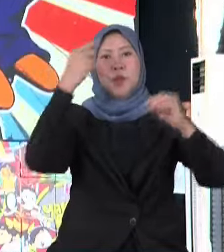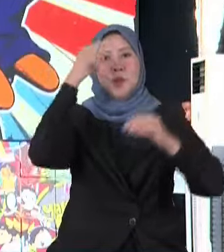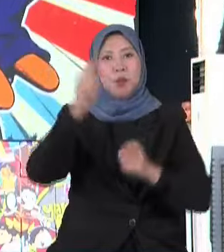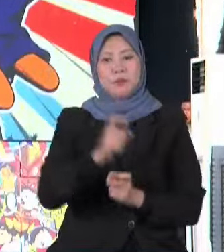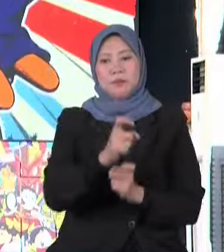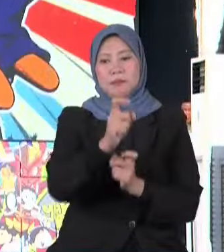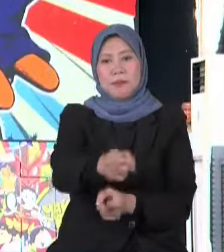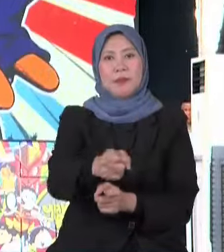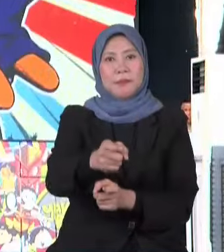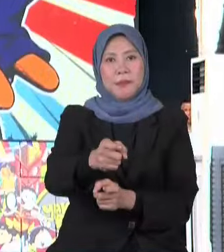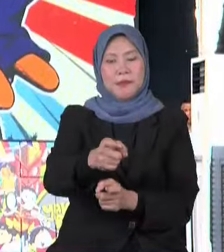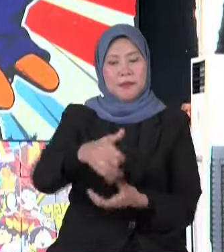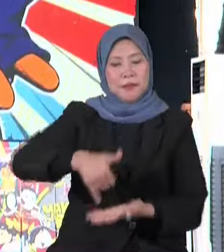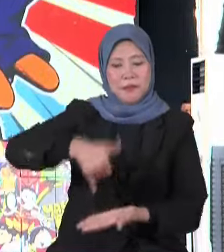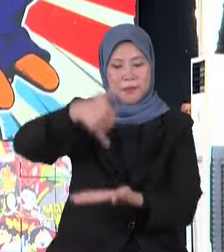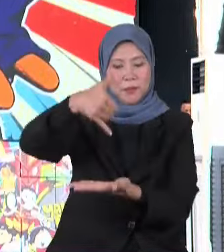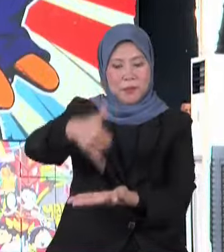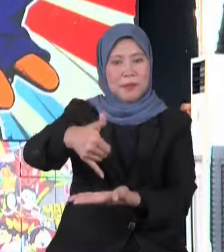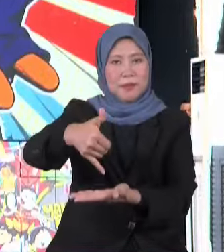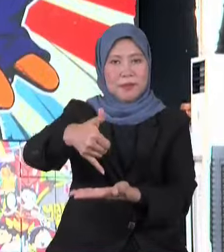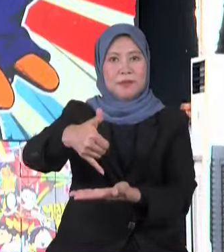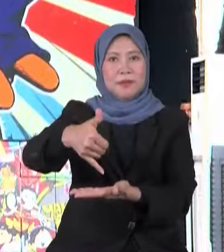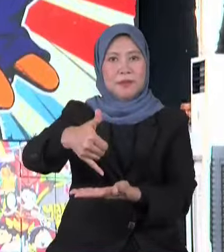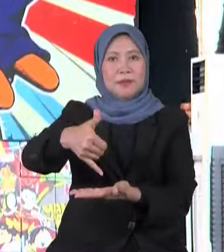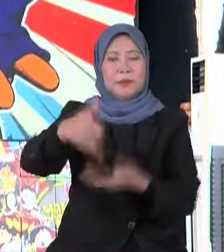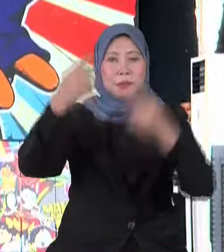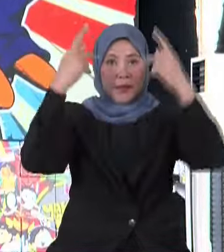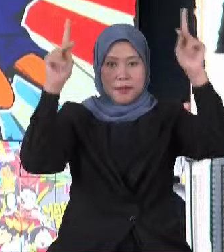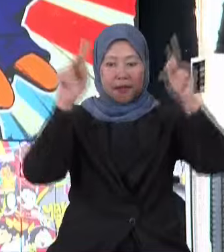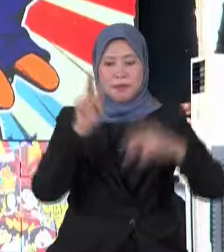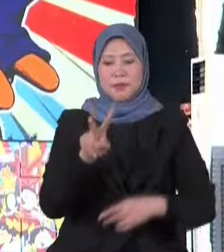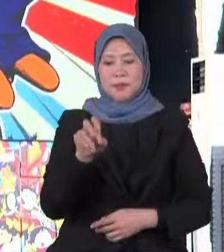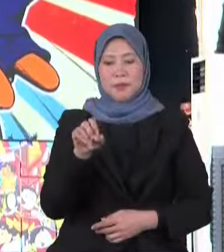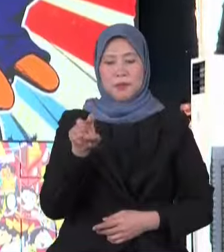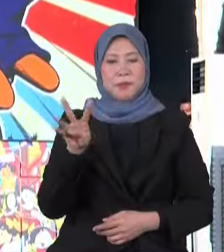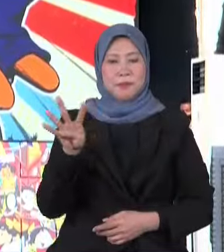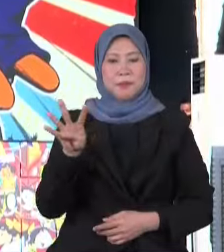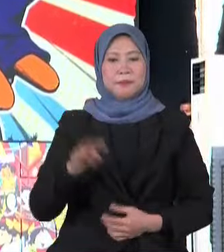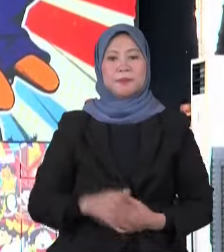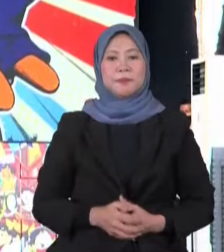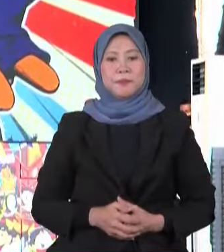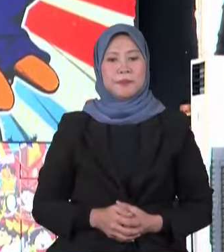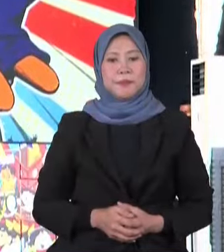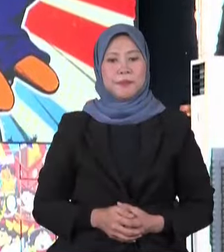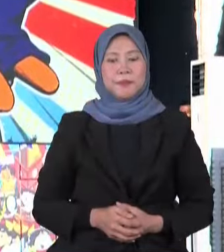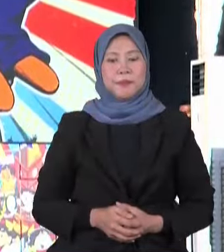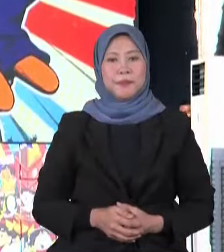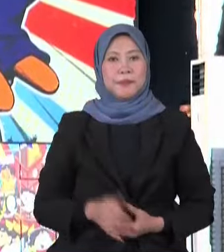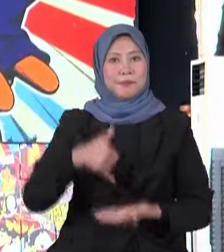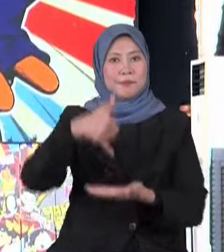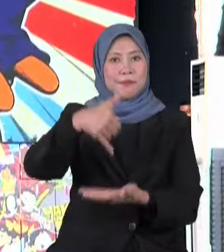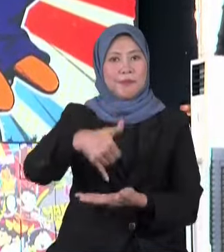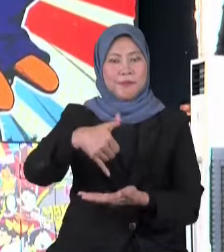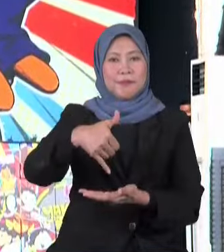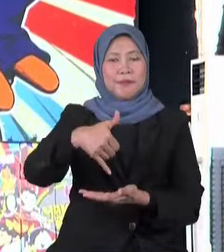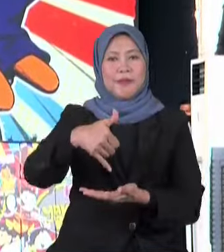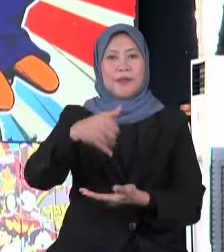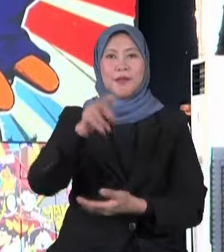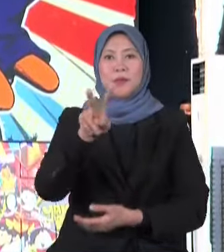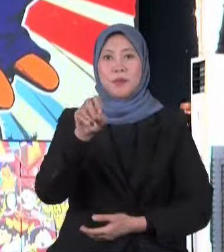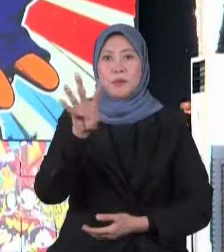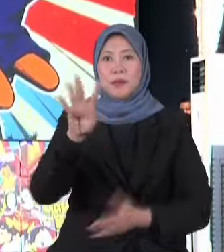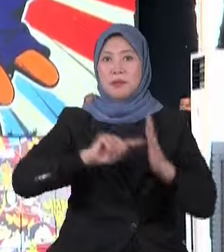sesi penyampaian anugerah Perdana Belia Negara 2024. Penyampaian anugerah Perdana Belia Negara 2024